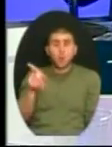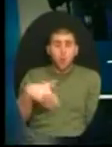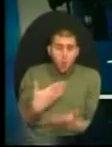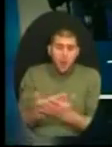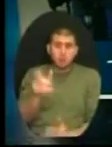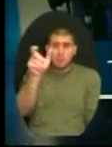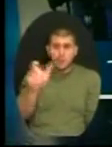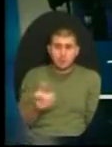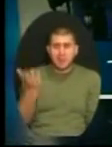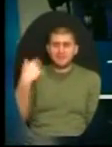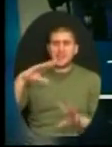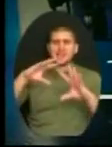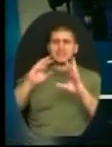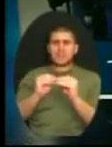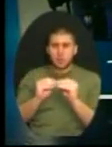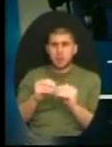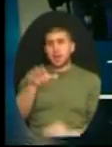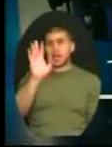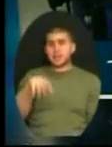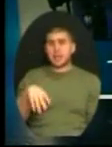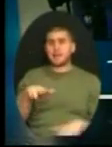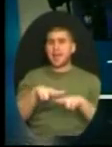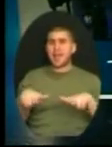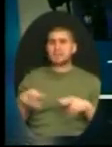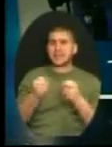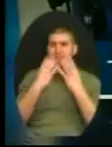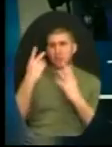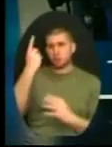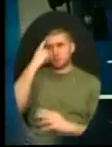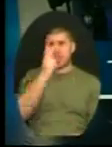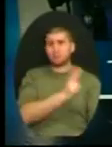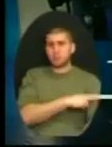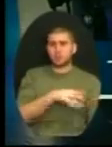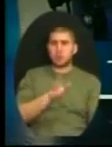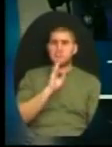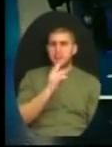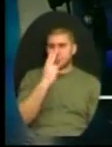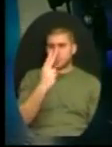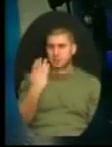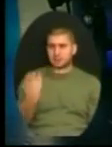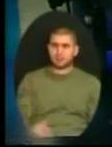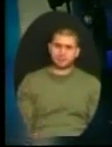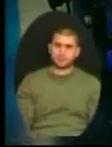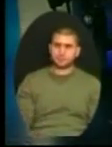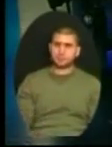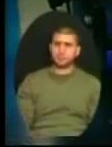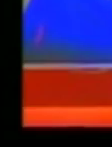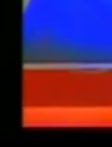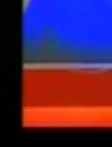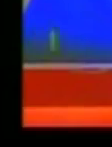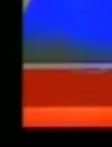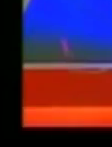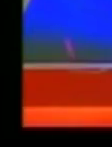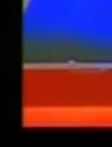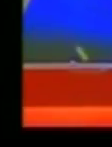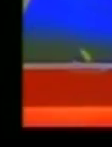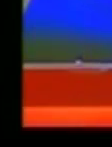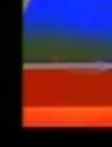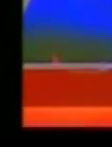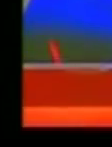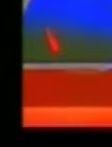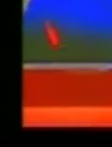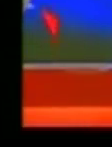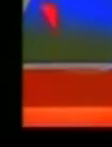שהוא בן אדם. לקראת סיכום, גם ארץ נהדרת חושבת שלמשטרה יש בעיה, בואו נראה. למה אתה לא מדבר על